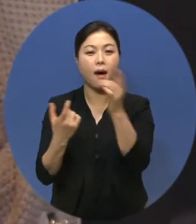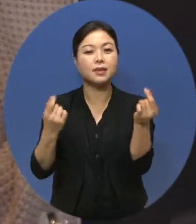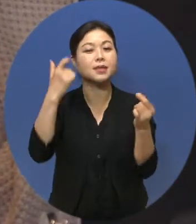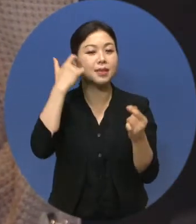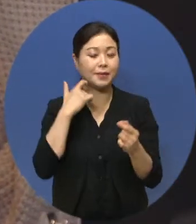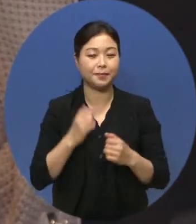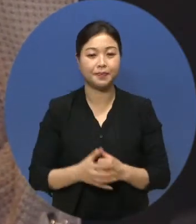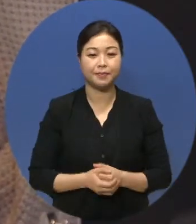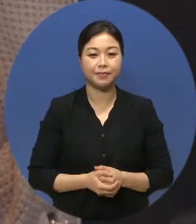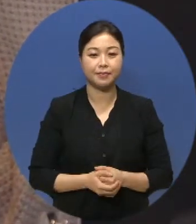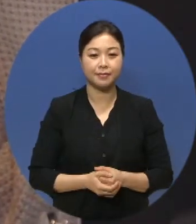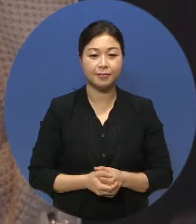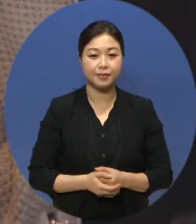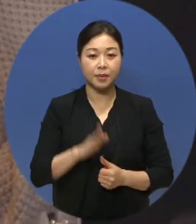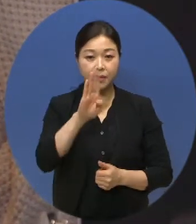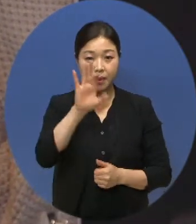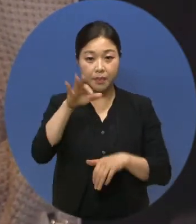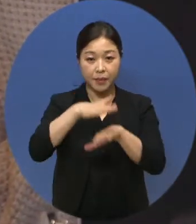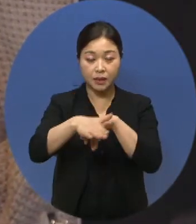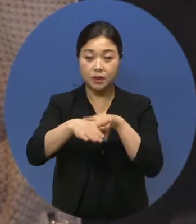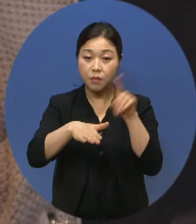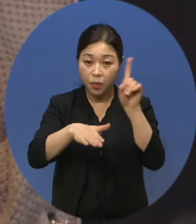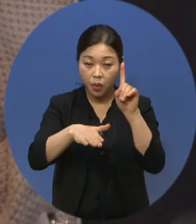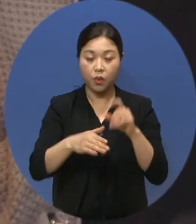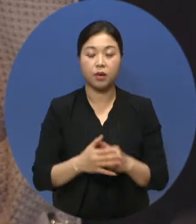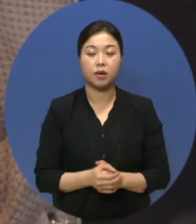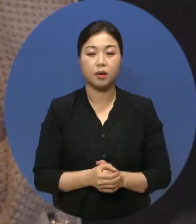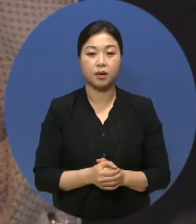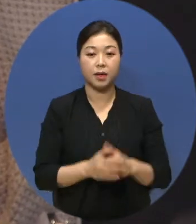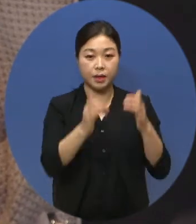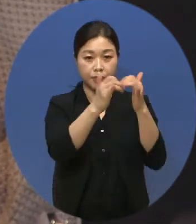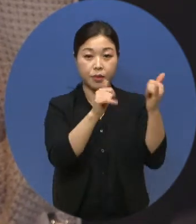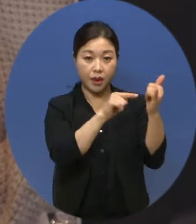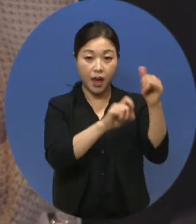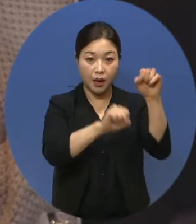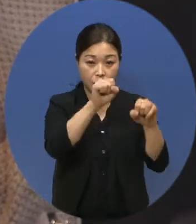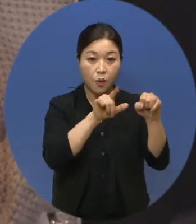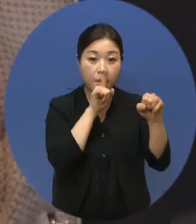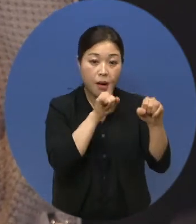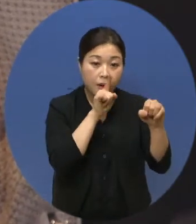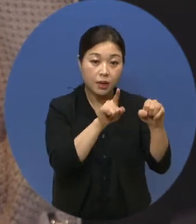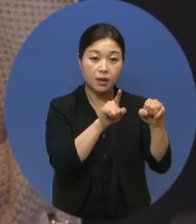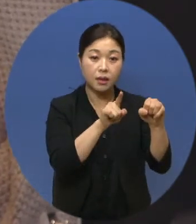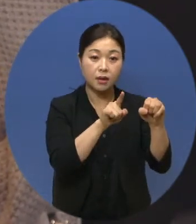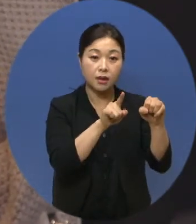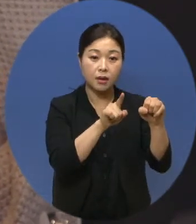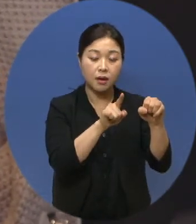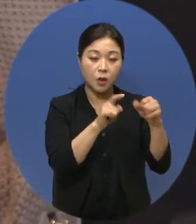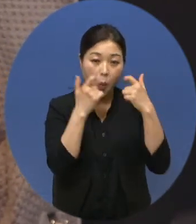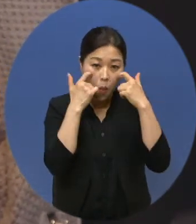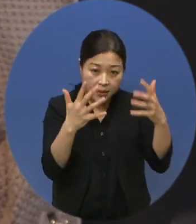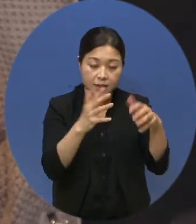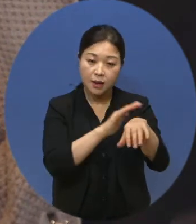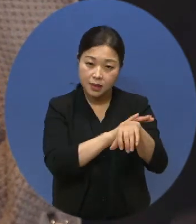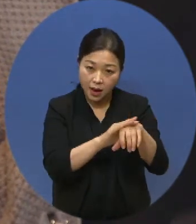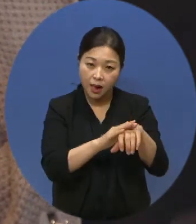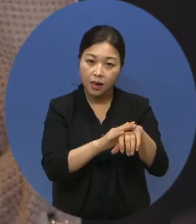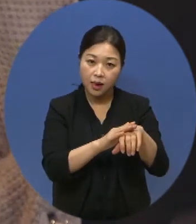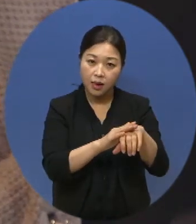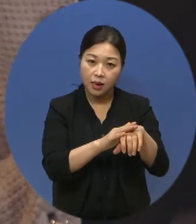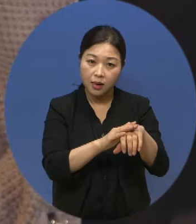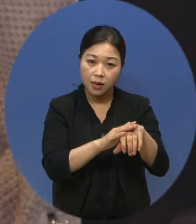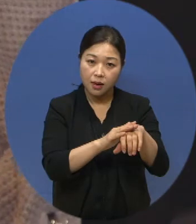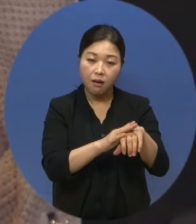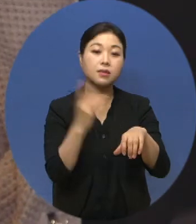느낌이었는데 베리어 프리 버전은 인물의 행동과 말이 조금 더 뚜렷하게